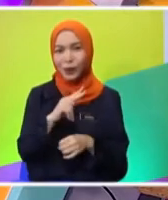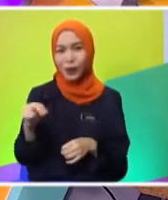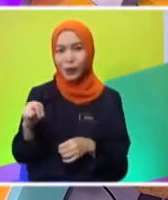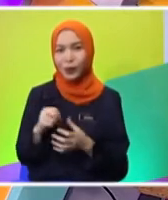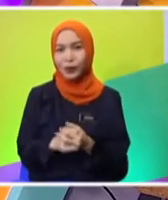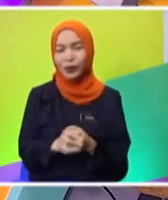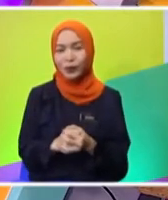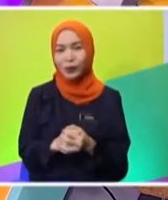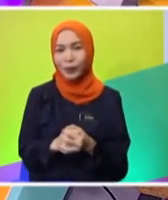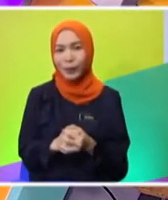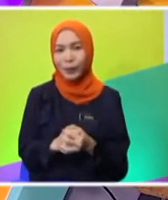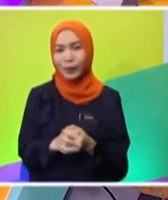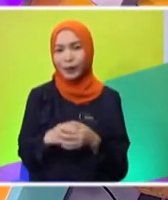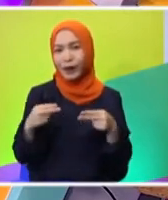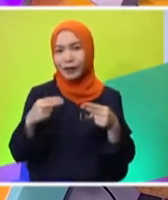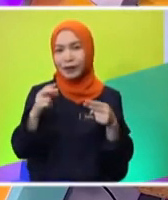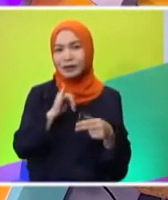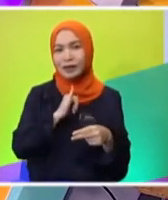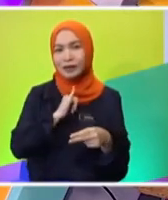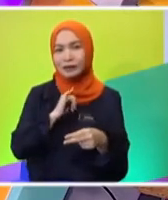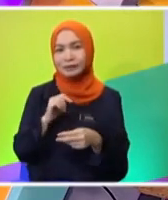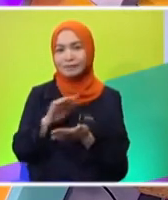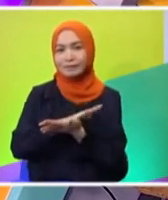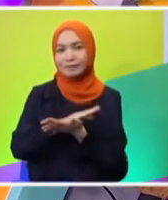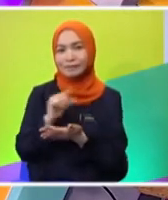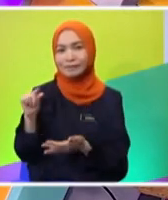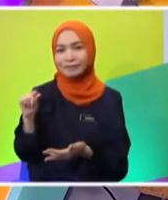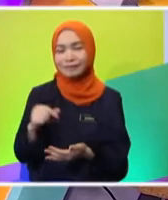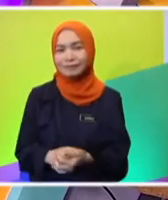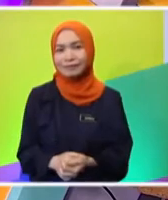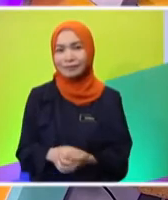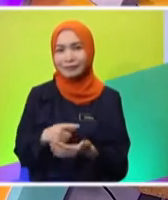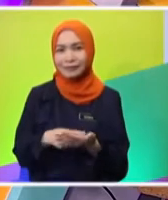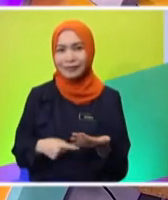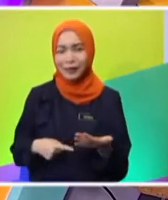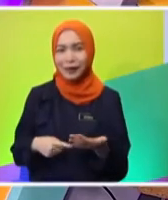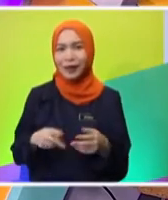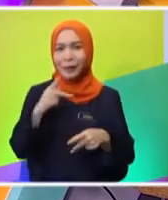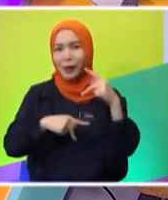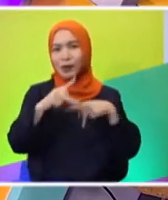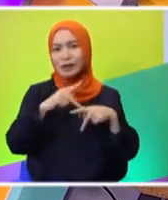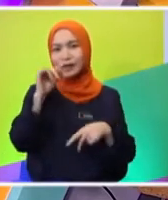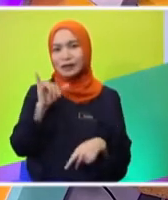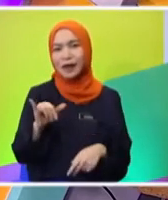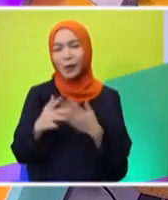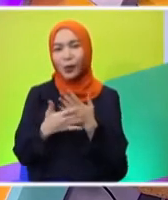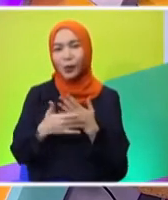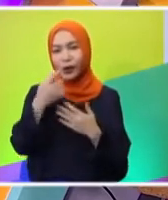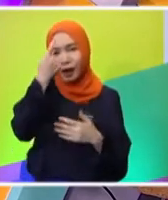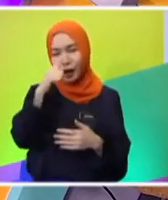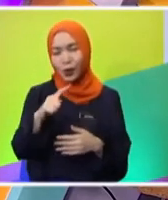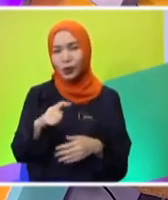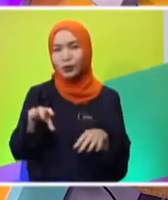ayat sendiri ini kayaknya mudah Apakah proses untuk kita membuat saxon ini Uh yang kita belajar Tadi diam Oke saya